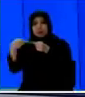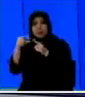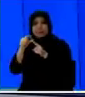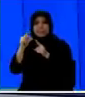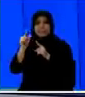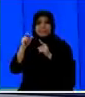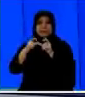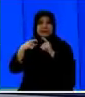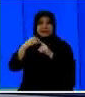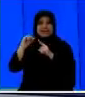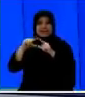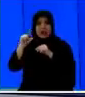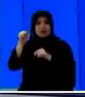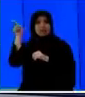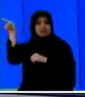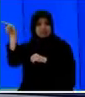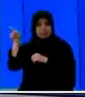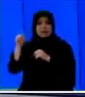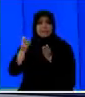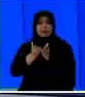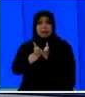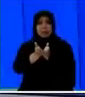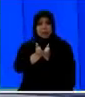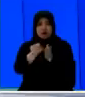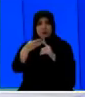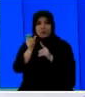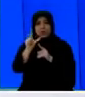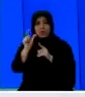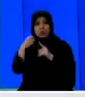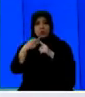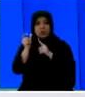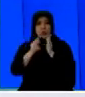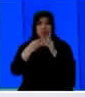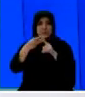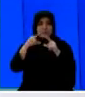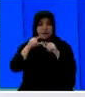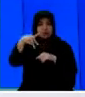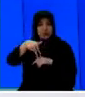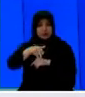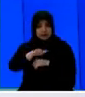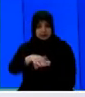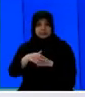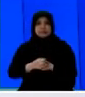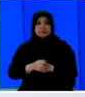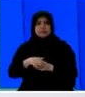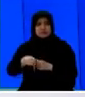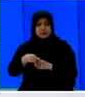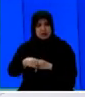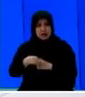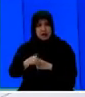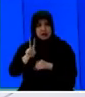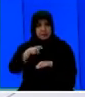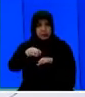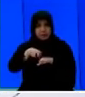korban di pelabuhan Bira Bulukumba Sulawesi Selatan ya Marine Apakah saat ini masih ada penumpang yang berhasil